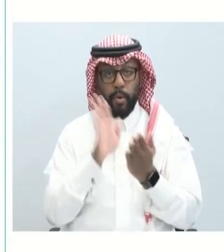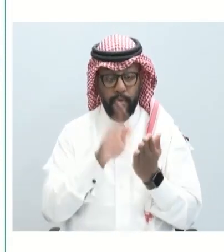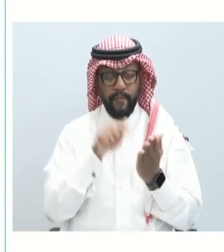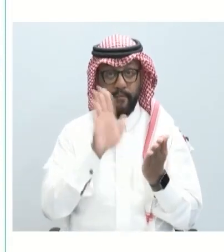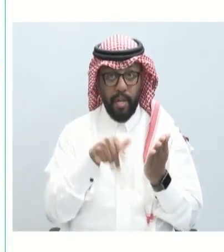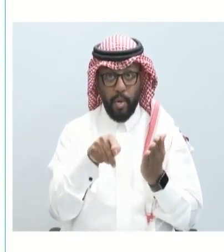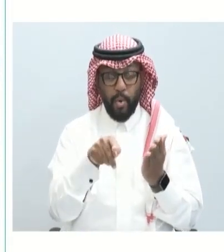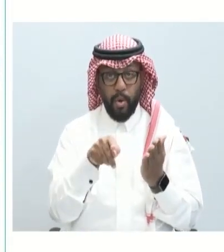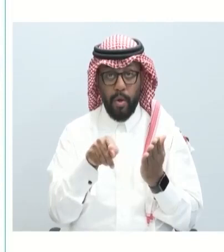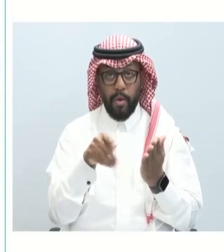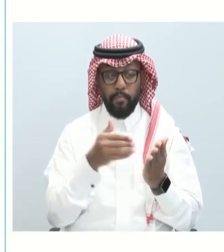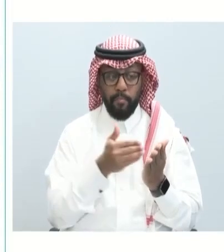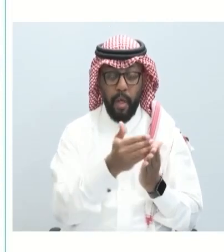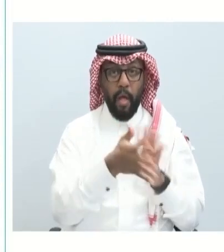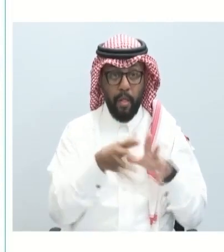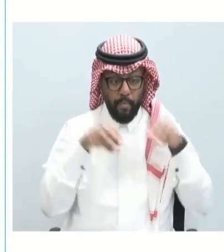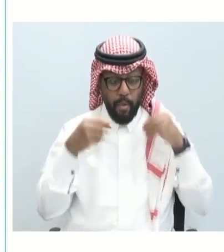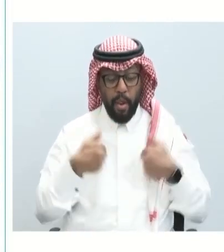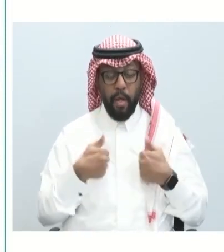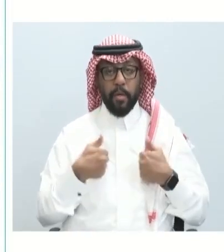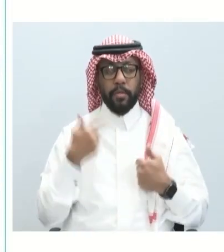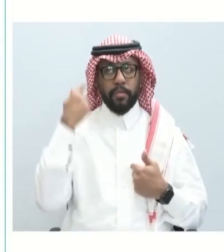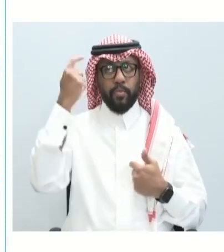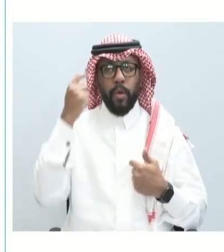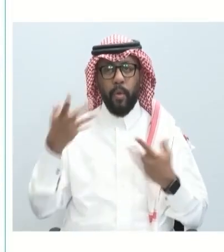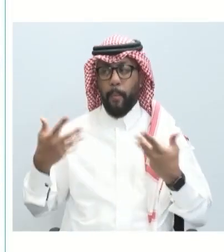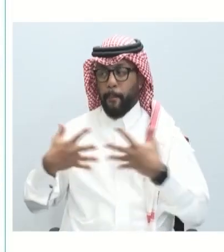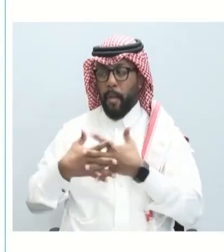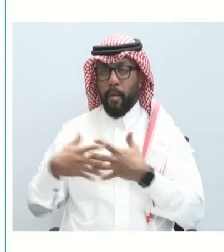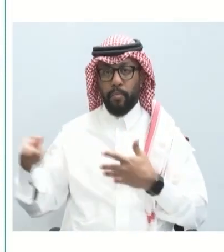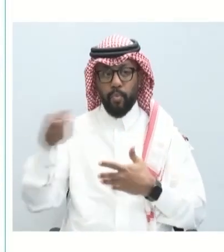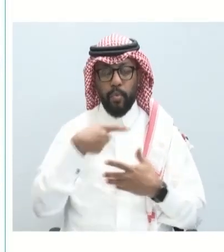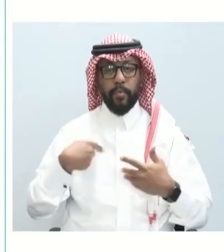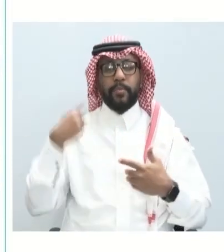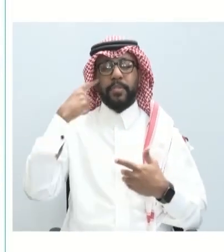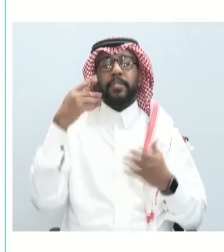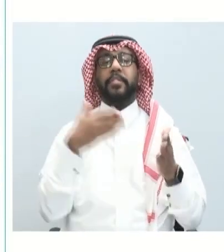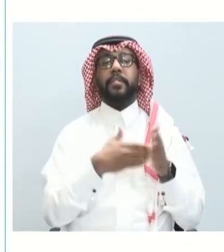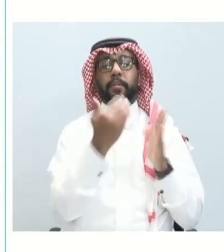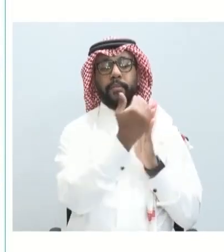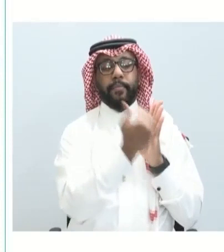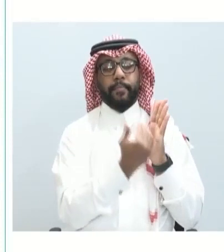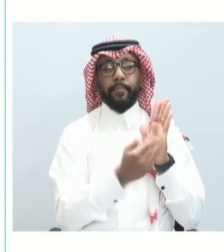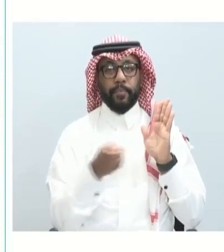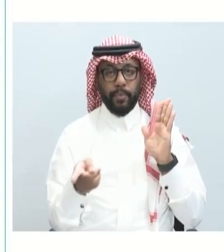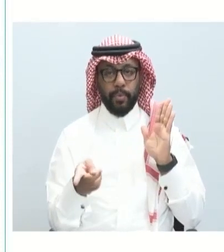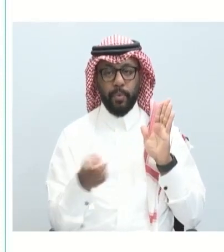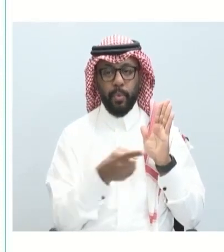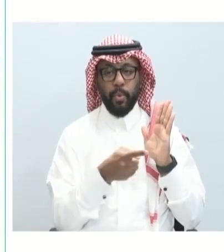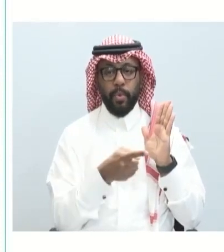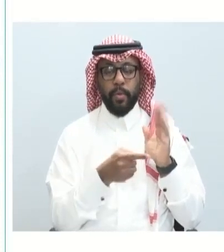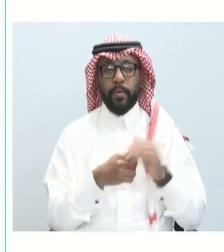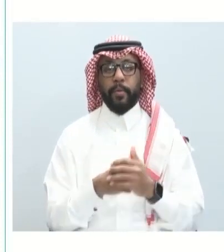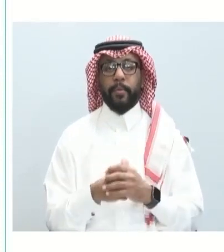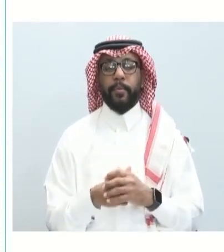وبعد قراءه هذا التدريب وحاول انا وعائلتي الاجابه على النقاط الموجوده فيه